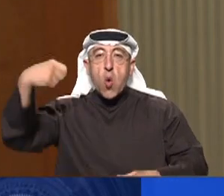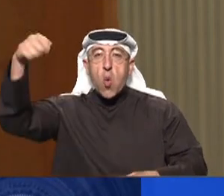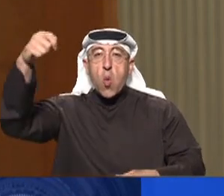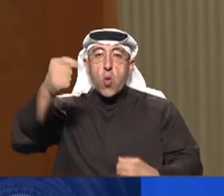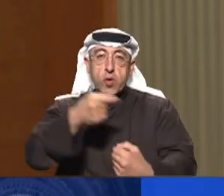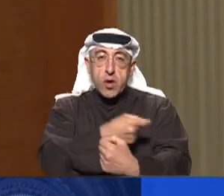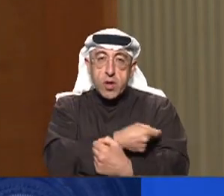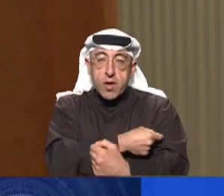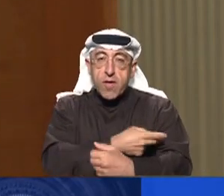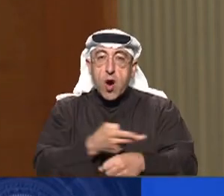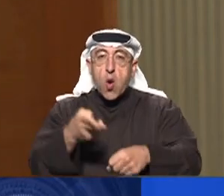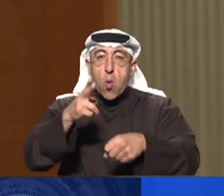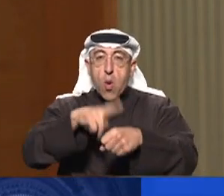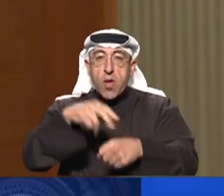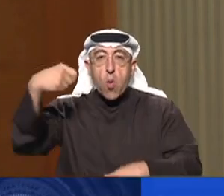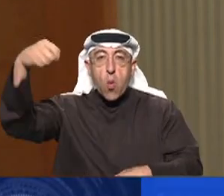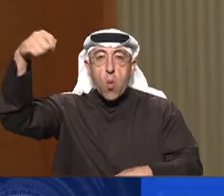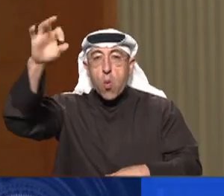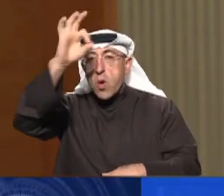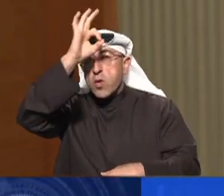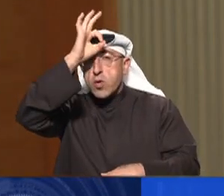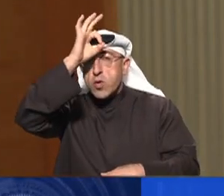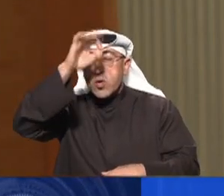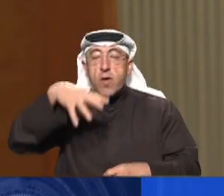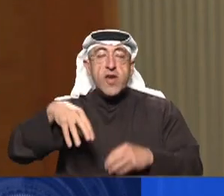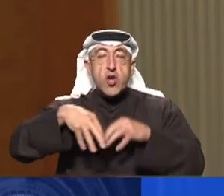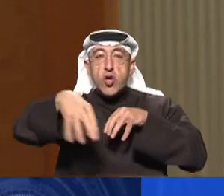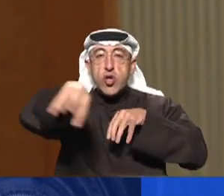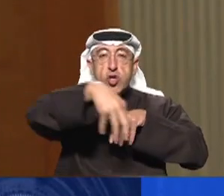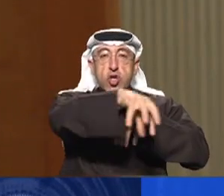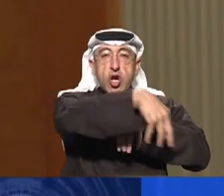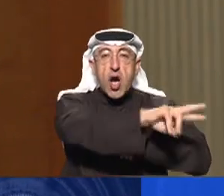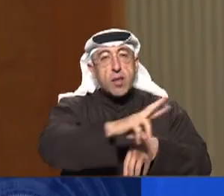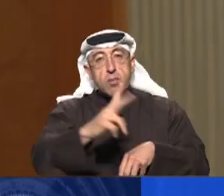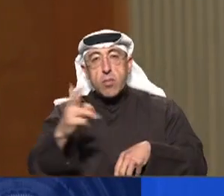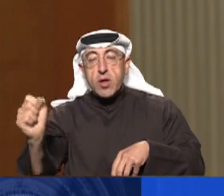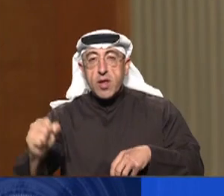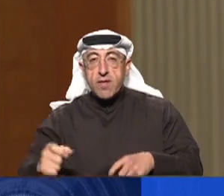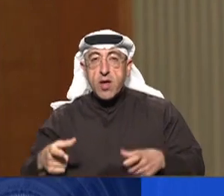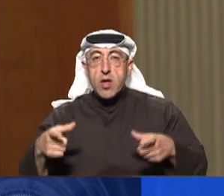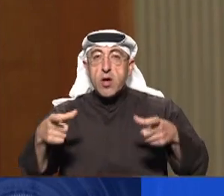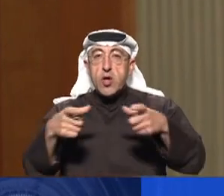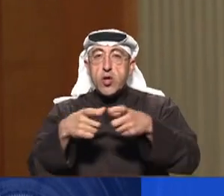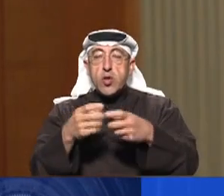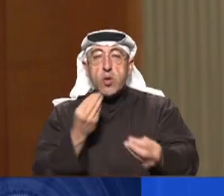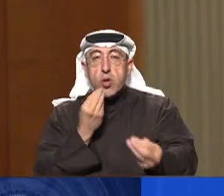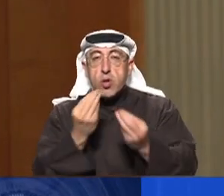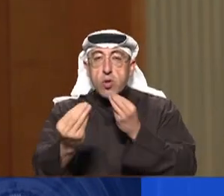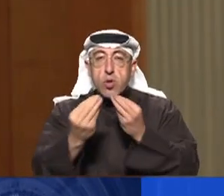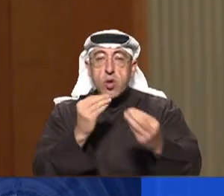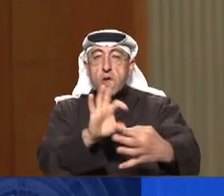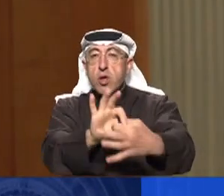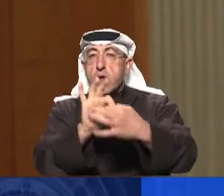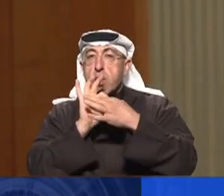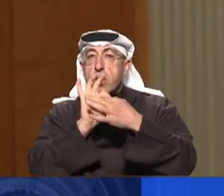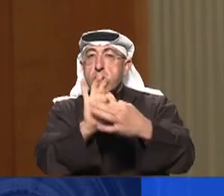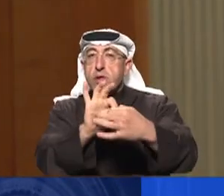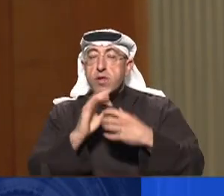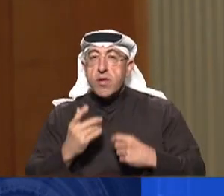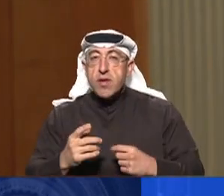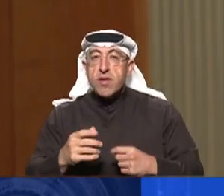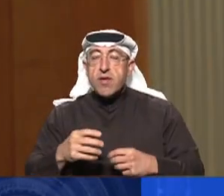الدولة والجهات الحكومية أكثر من 22 جهة. الأمانة الاجتماع كان اليوم لزيادة من التنسيق بين آليات